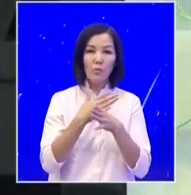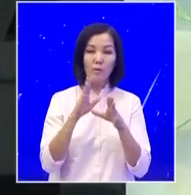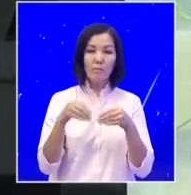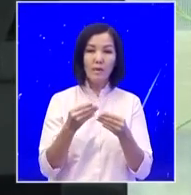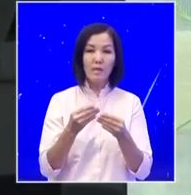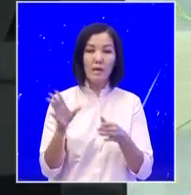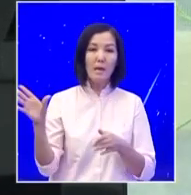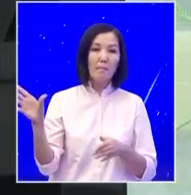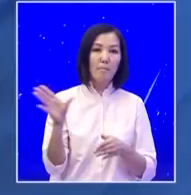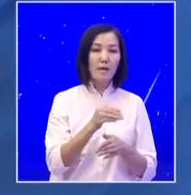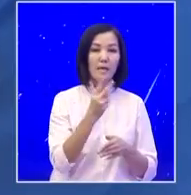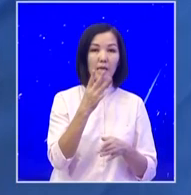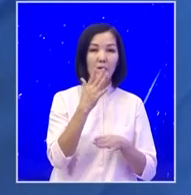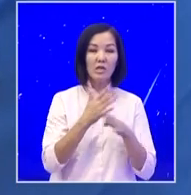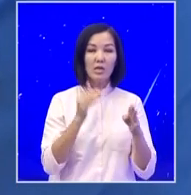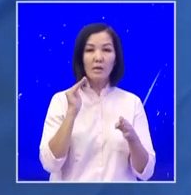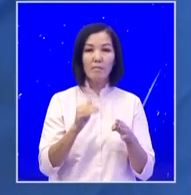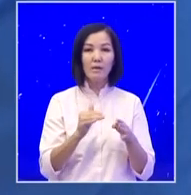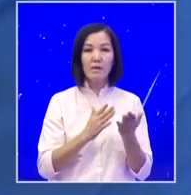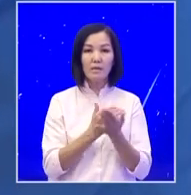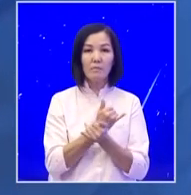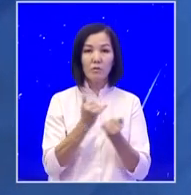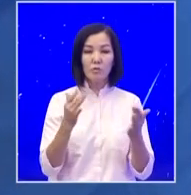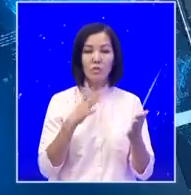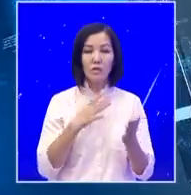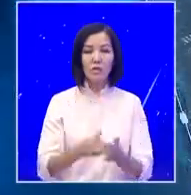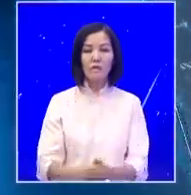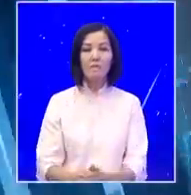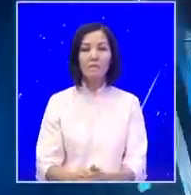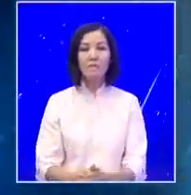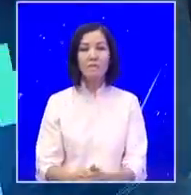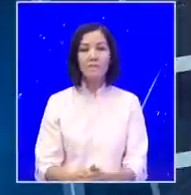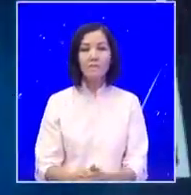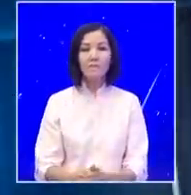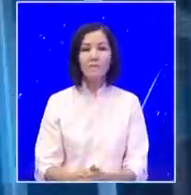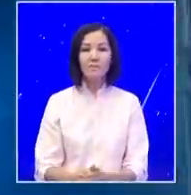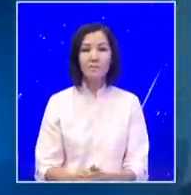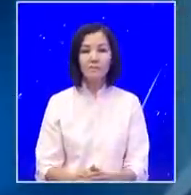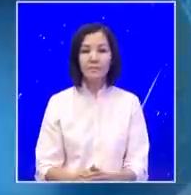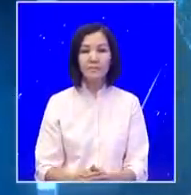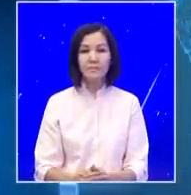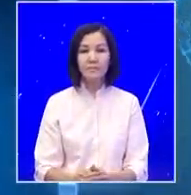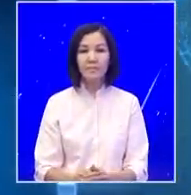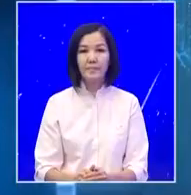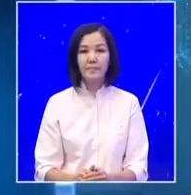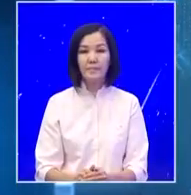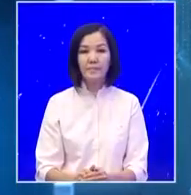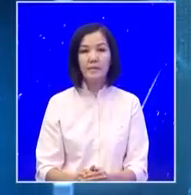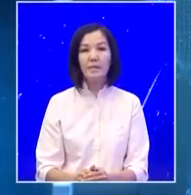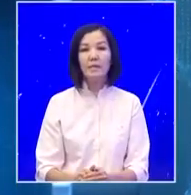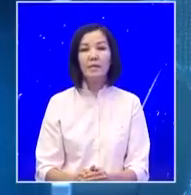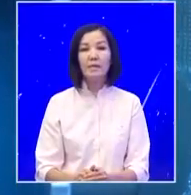көмегімен барлығы 2500-нан астам қызмет түрі көрсетілген. Әмина Құдайберген, Нұржан Мұқанов, Жетісу арнасы,